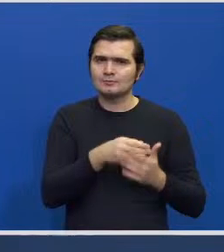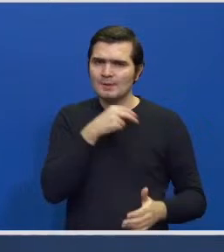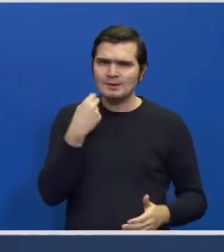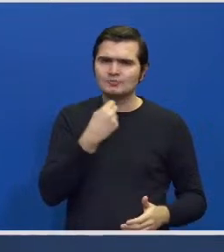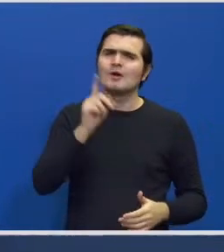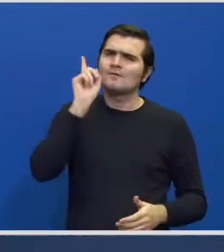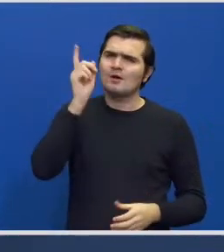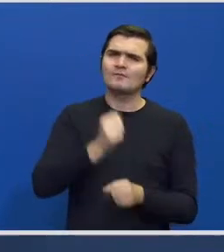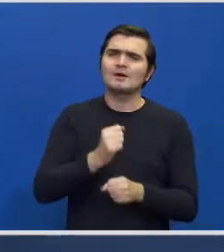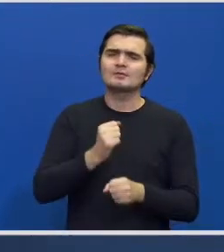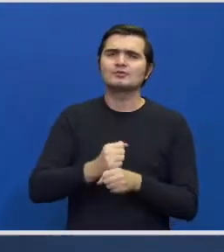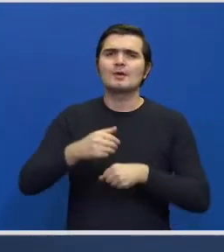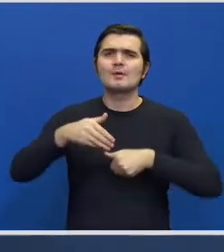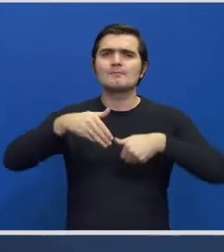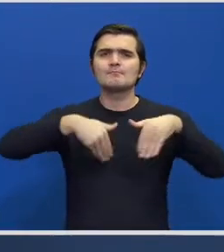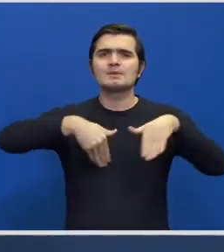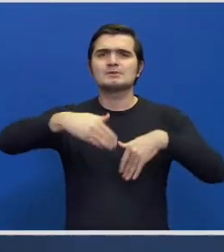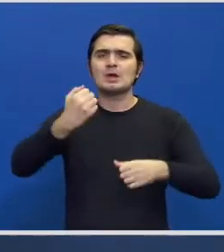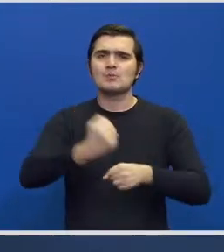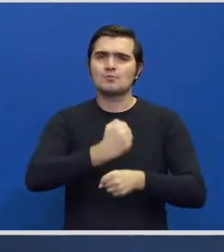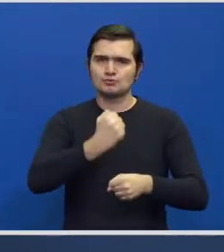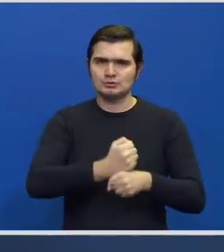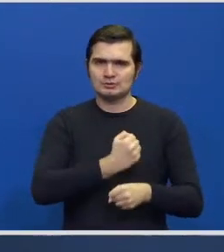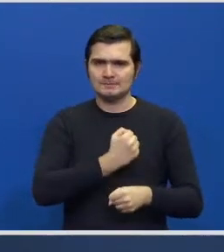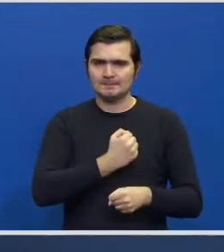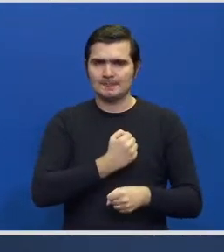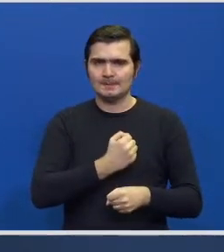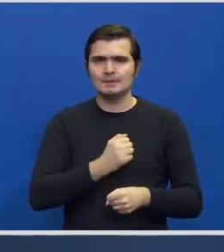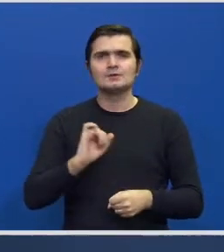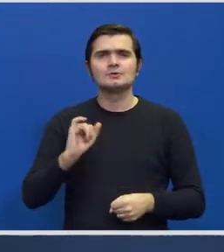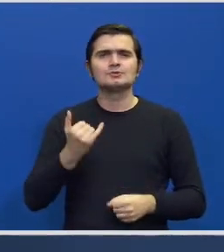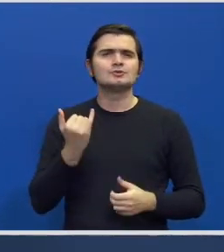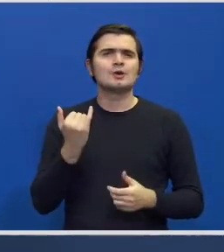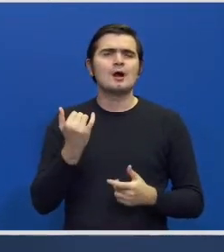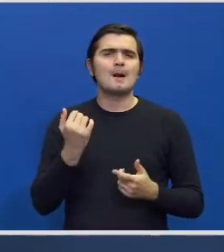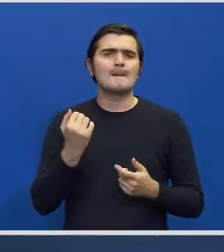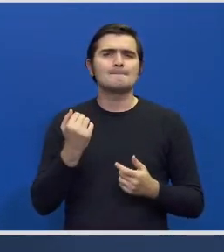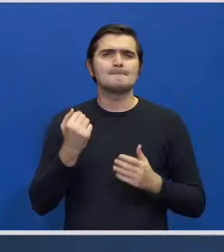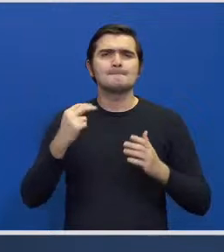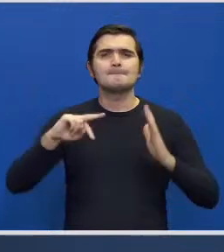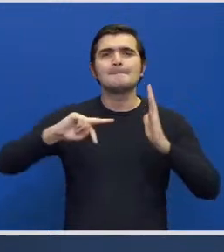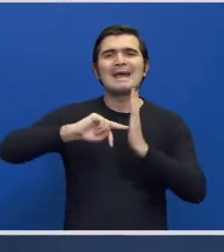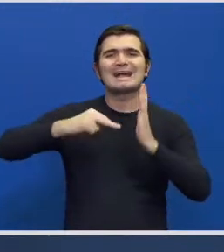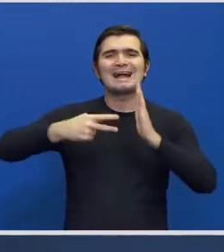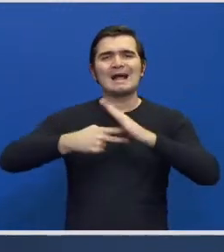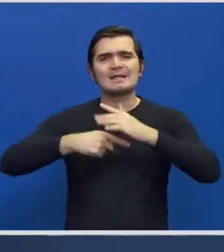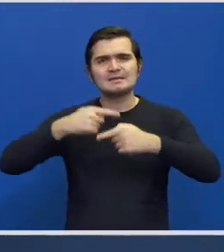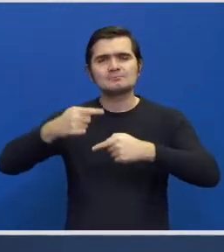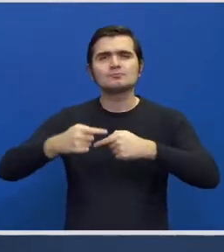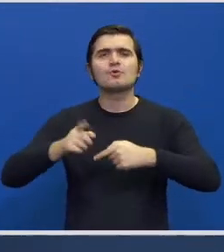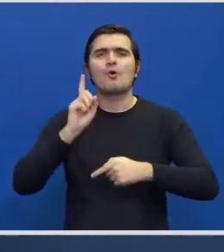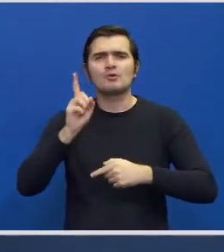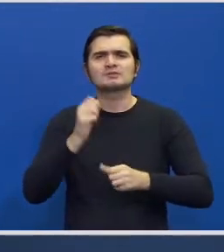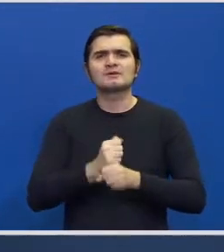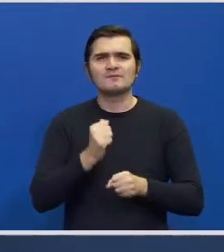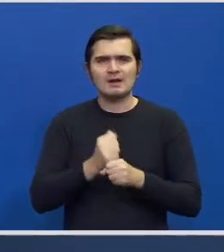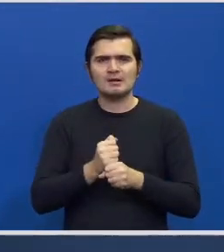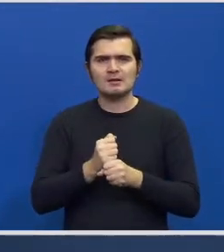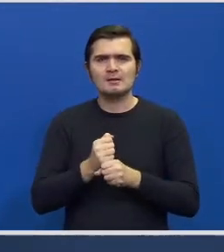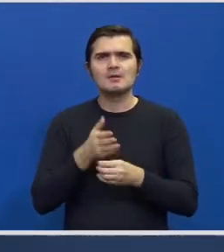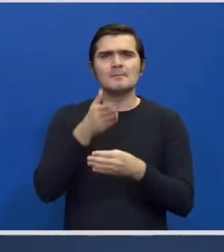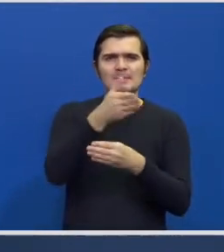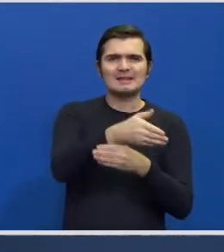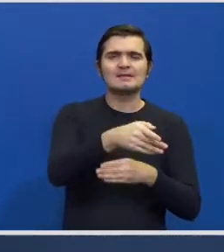privind beneficiarii vor fi întocmite de Ministerul Muncii și mecanismul se va derula